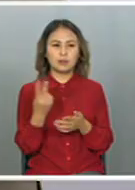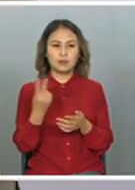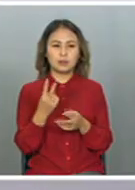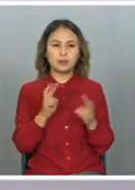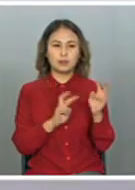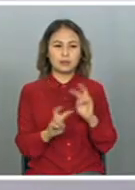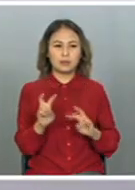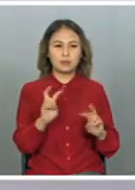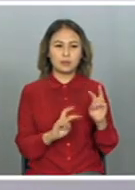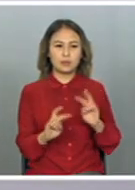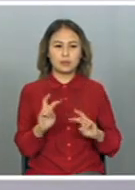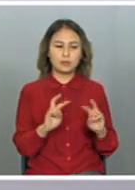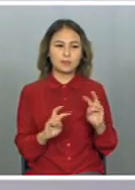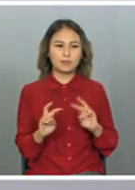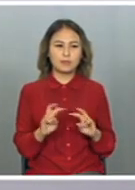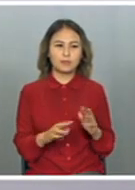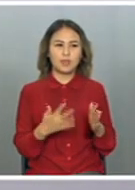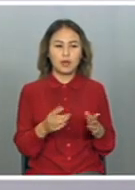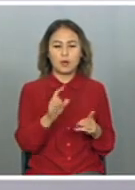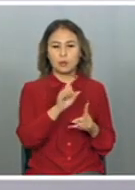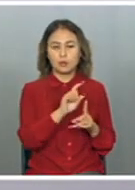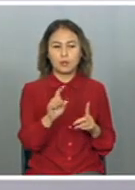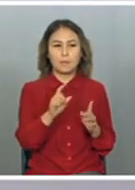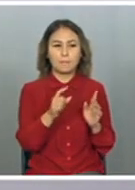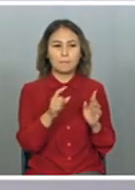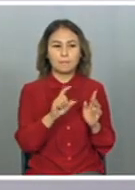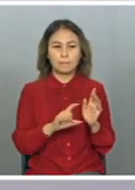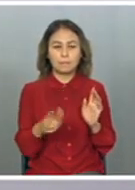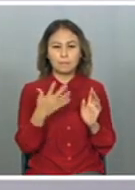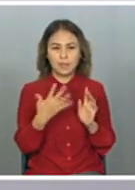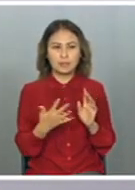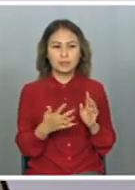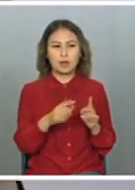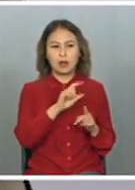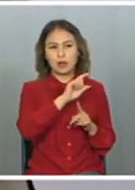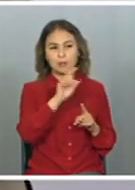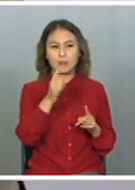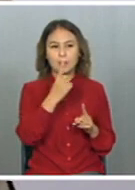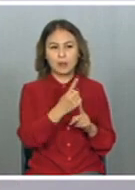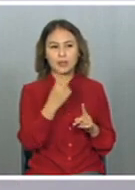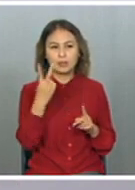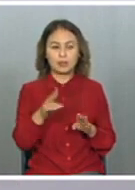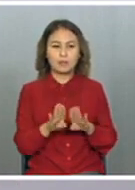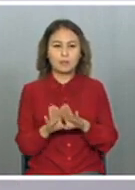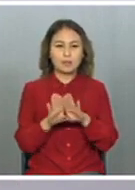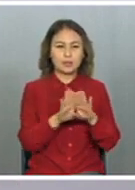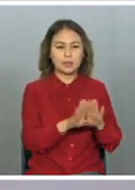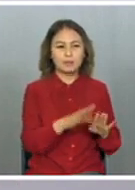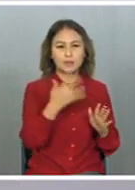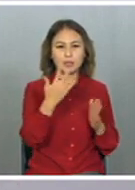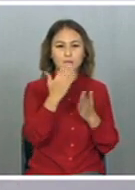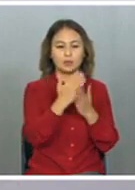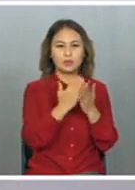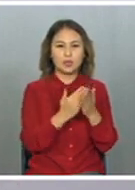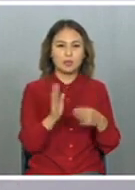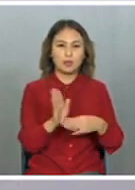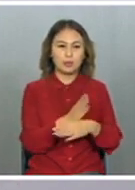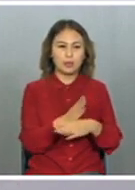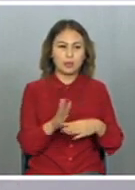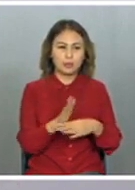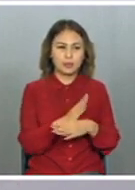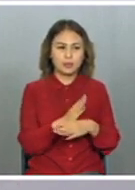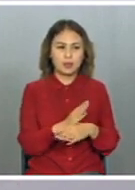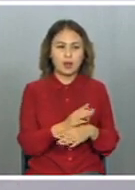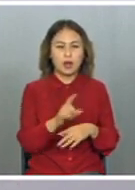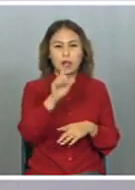іздейміз. Назар аударайық, бөлімінде бізде 5 тұр. Демек 1 мен 2'нің арасын 1'дей 5 бөлікке бөліп аламыз.